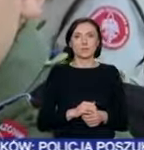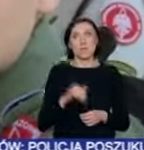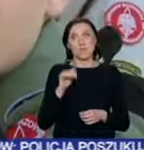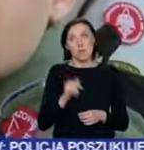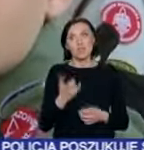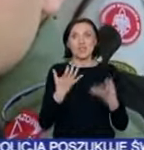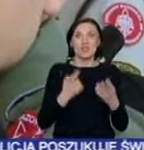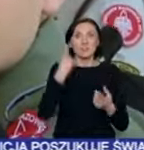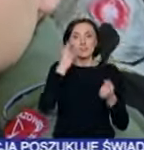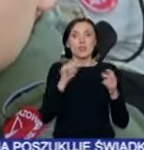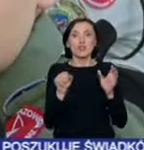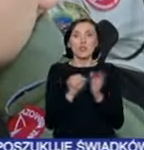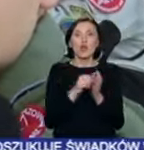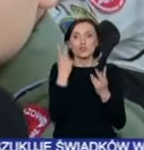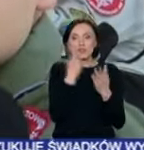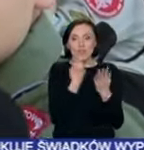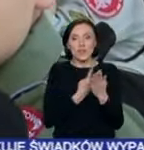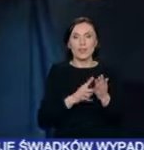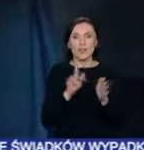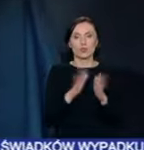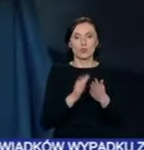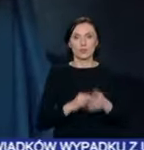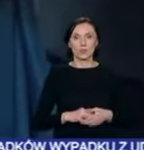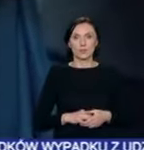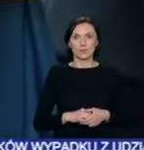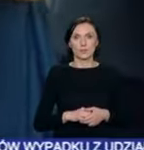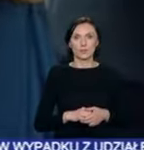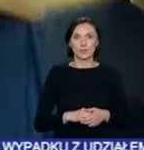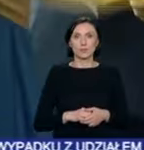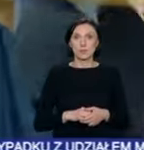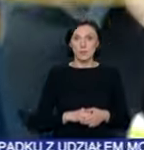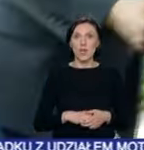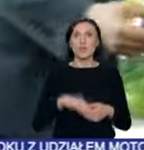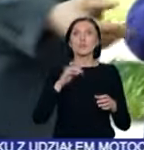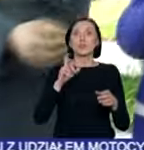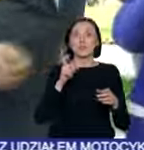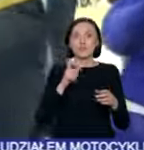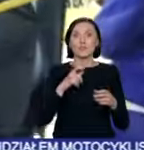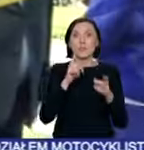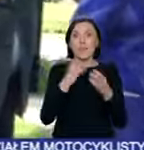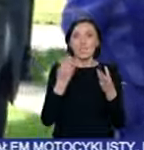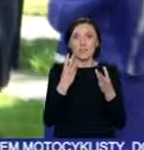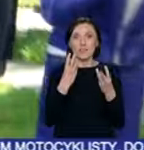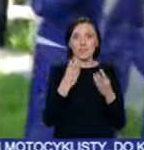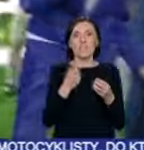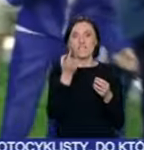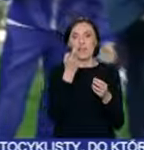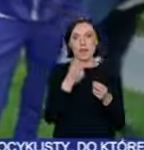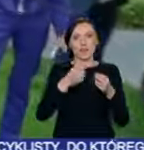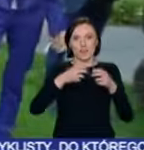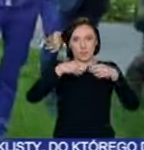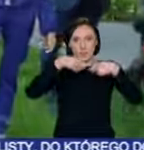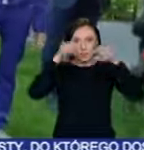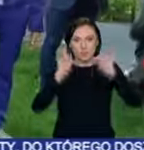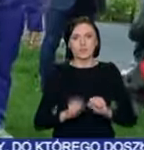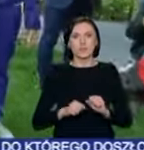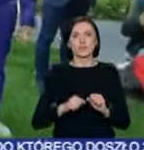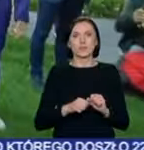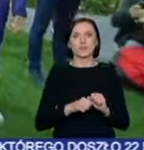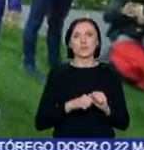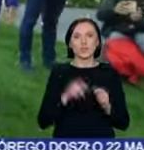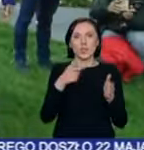taki do czytania komiksu. Kulminacyjnym momentem świętowania urodzin było odsłonięcie rzeźby Van Nolot,